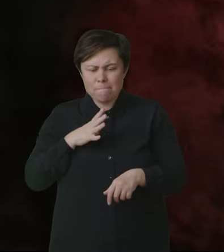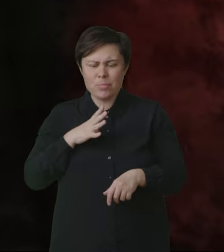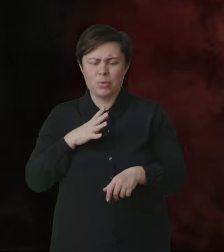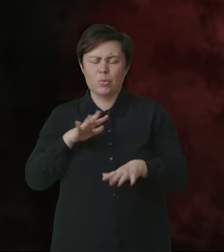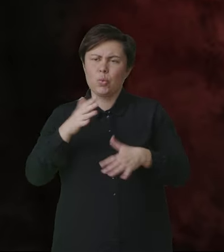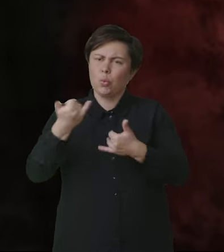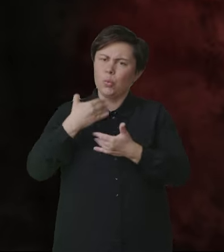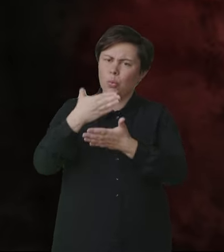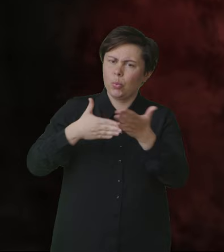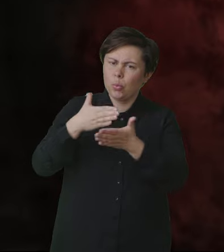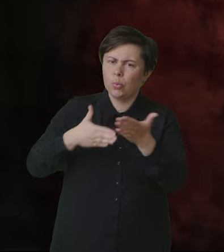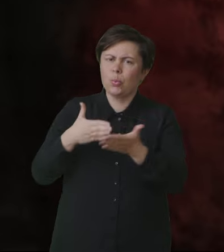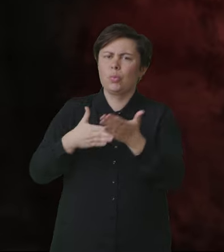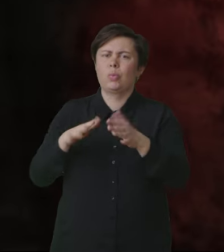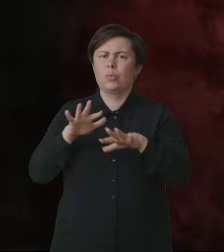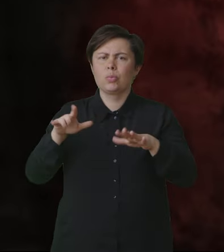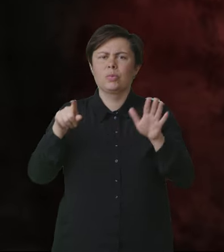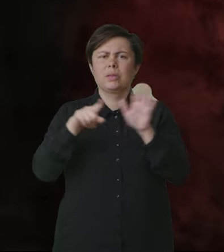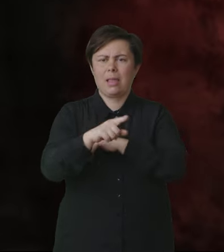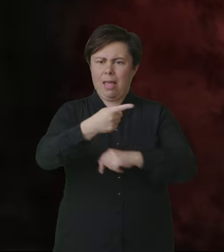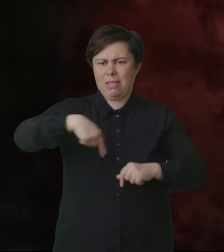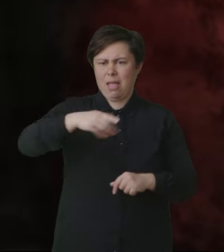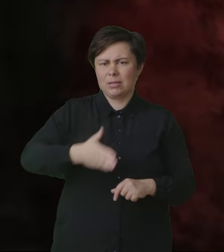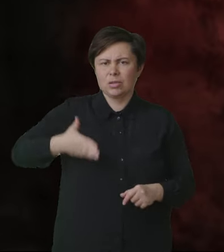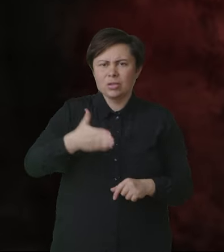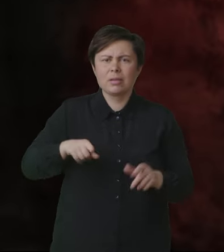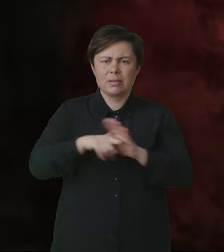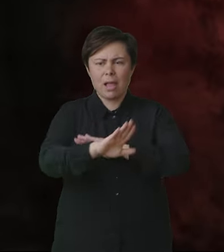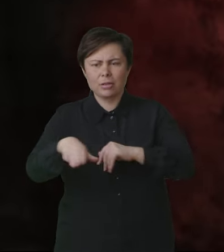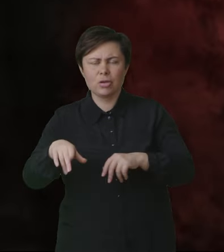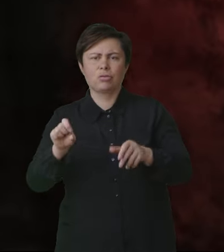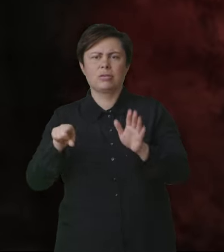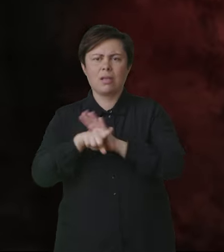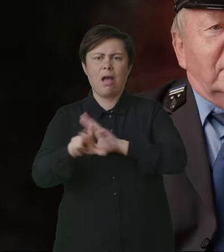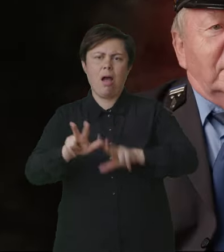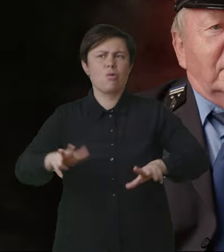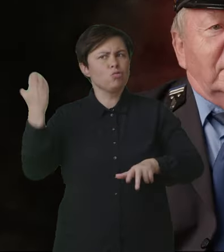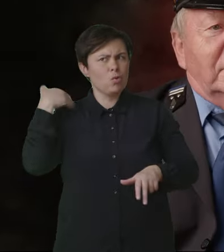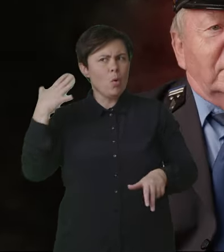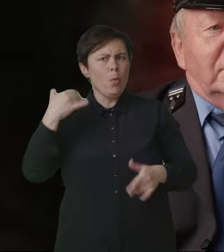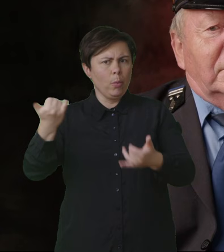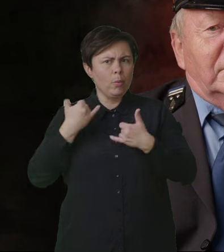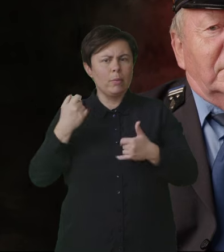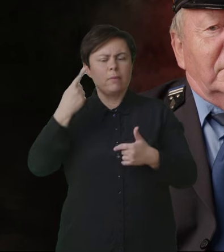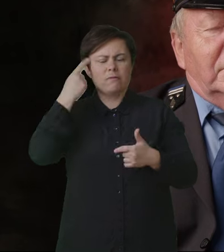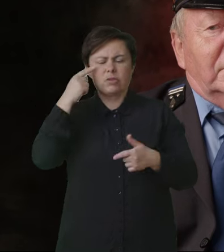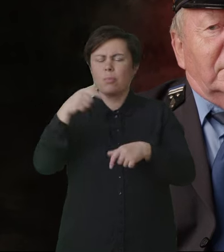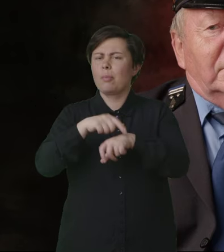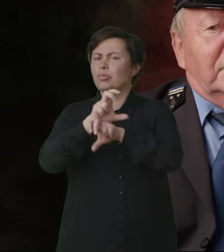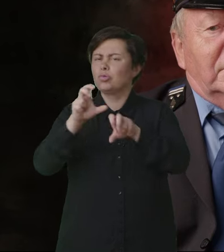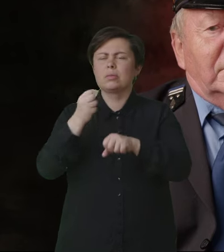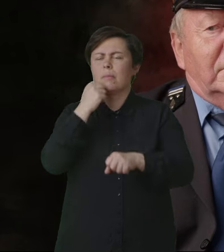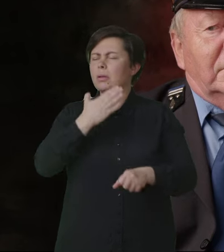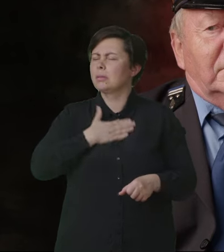duże. Duże były te ulgi dla nas. Dla nas, dla dzieci, dla rodziny, tak to. Wspominam te czasy bardzo miło, bo